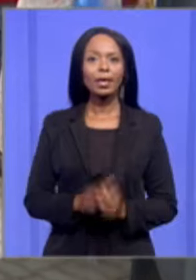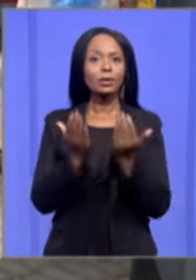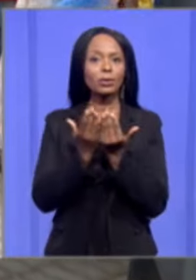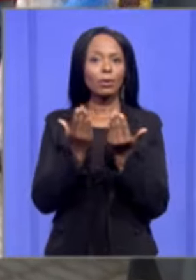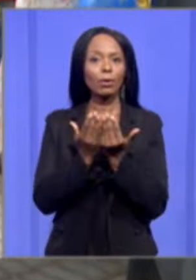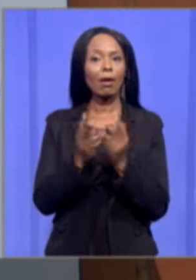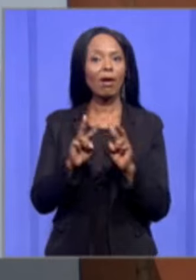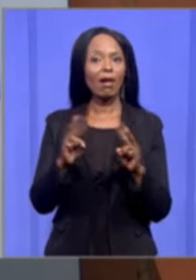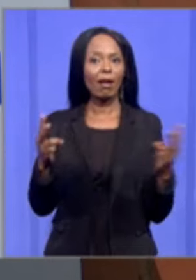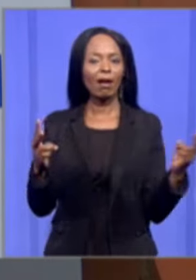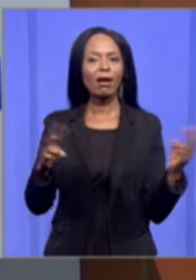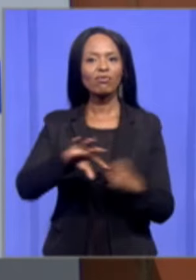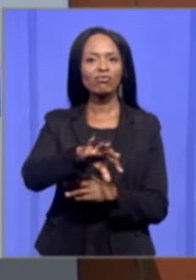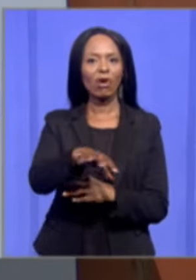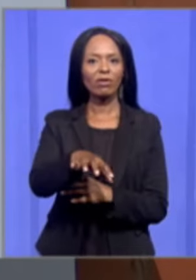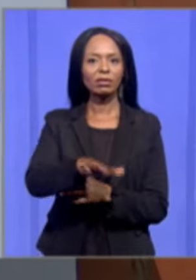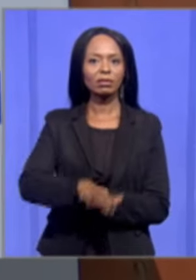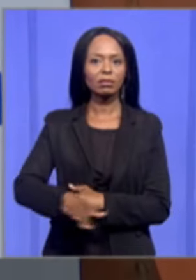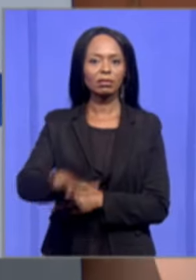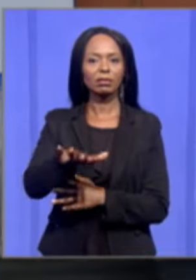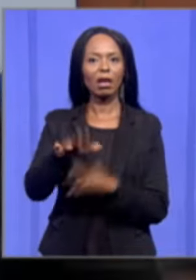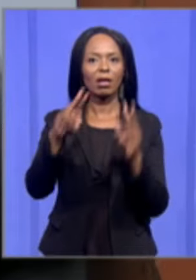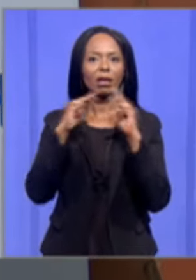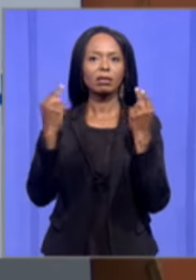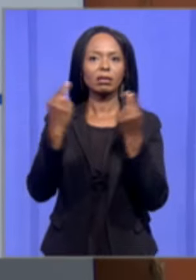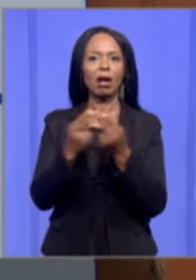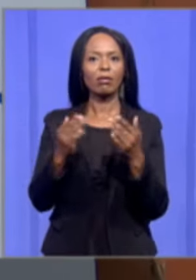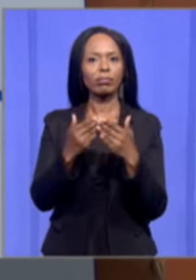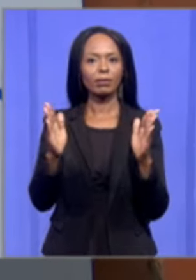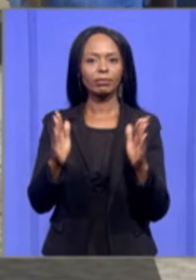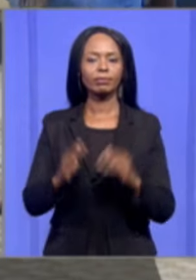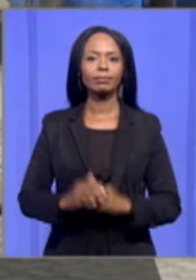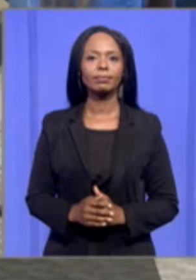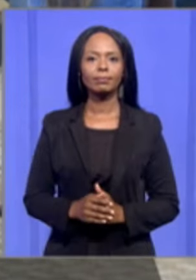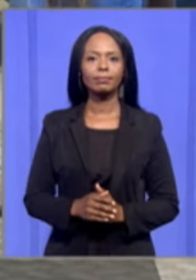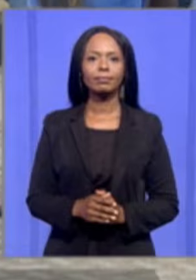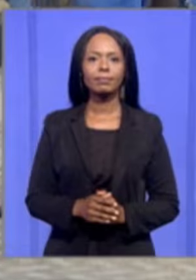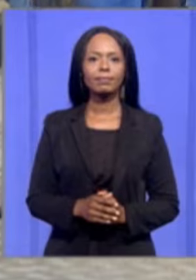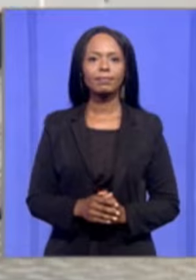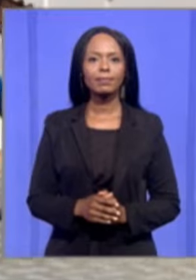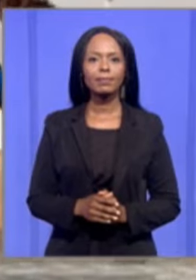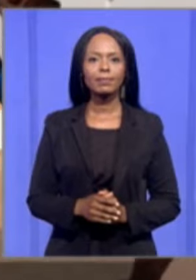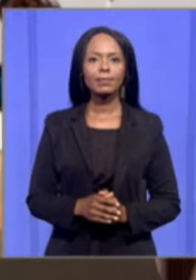Dikolo go kgabaganya dikarolo di le mmalwa tsa naga di a bulwa.